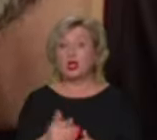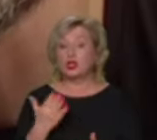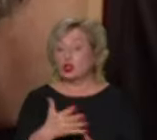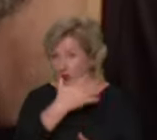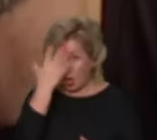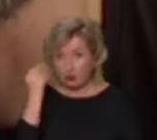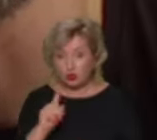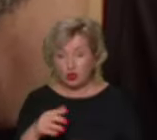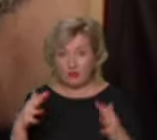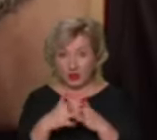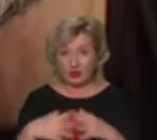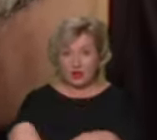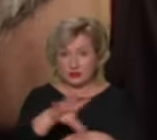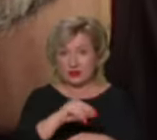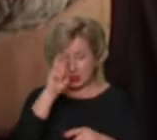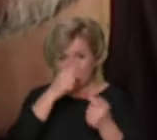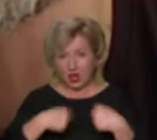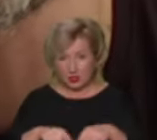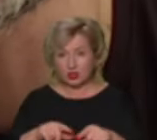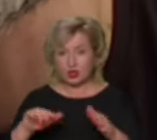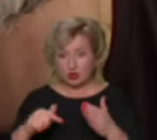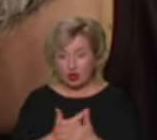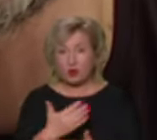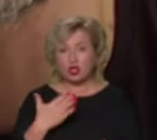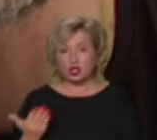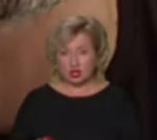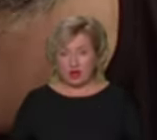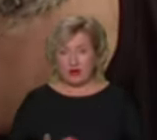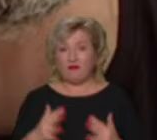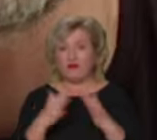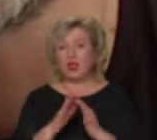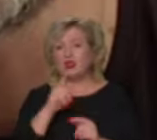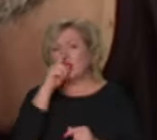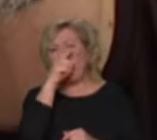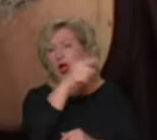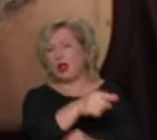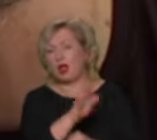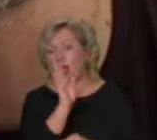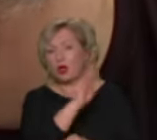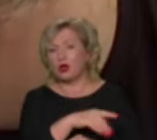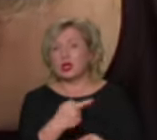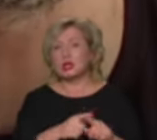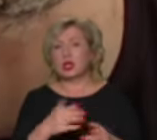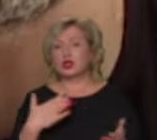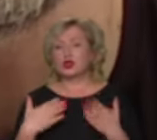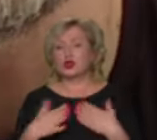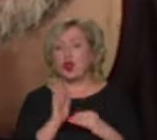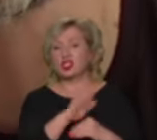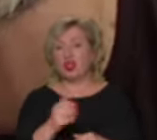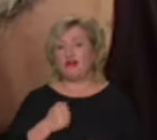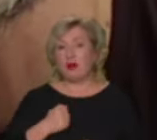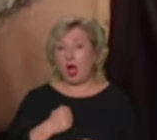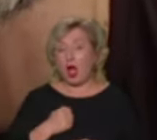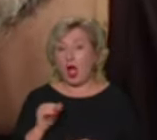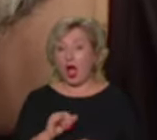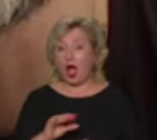що війна у всій країні? Чи знову живемо по принципу, що війна – це десь далеко, і це стосується лише воєнних, а